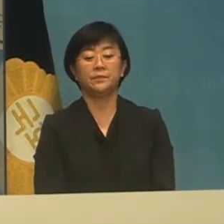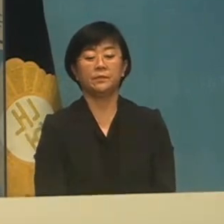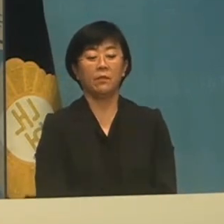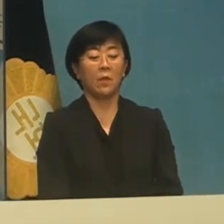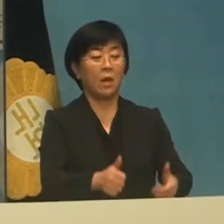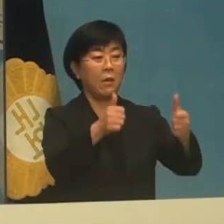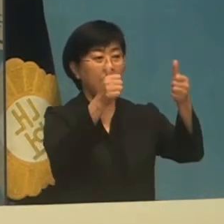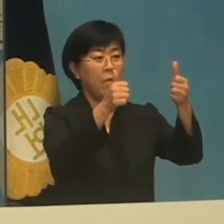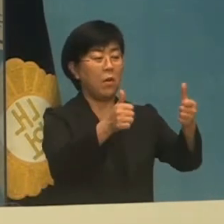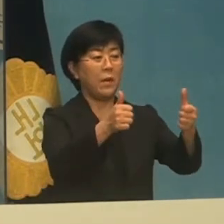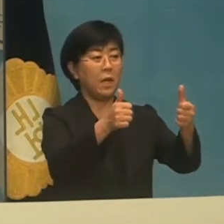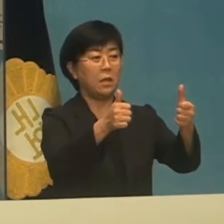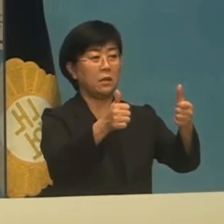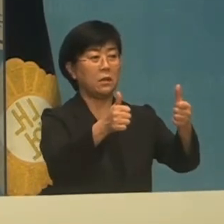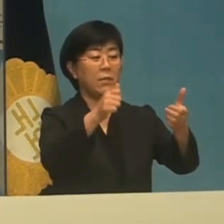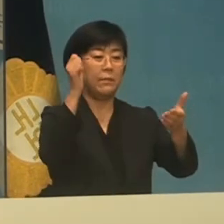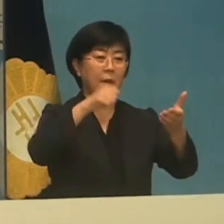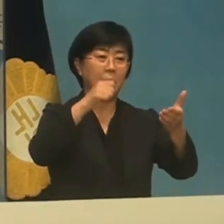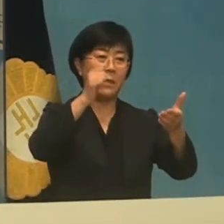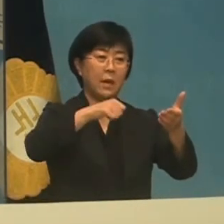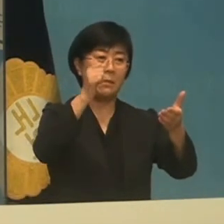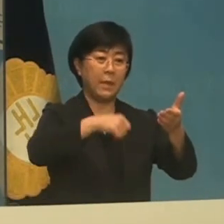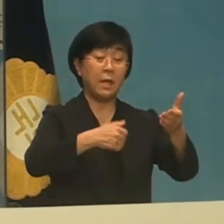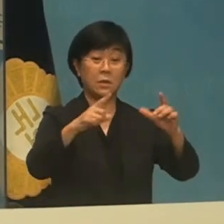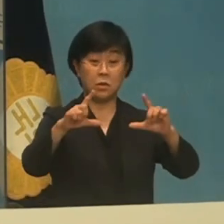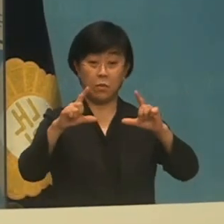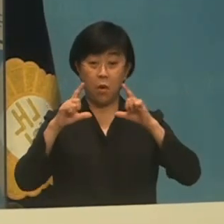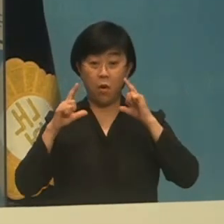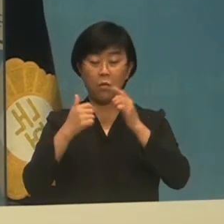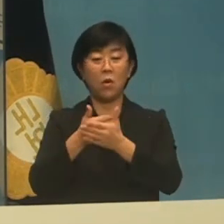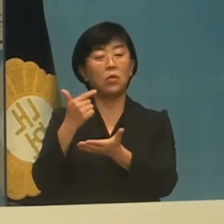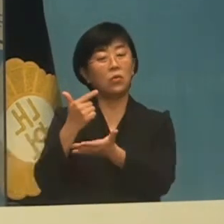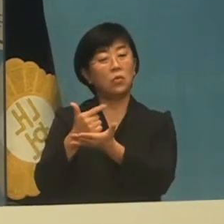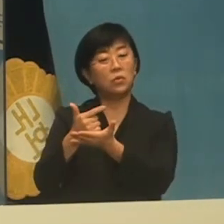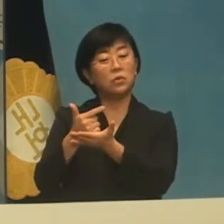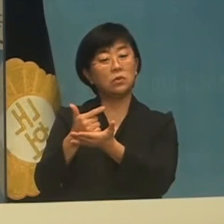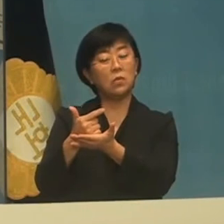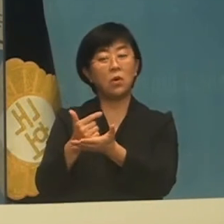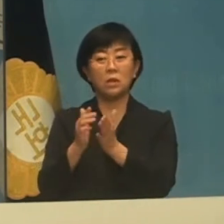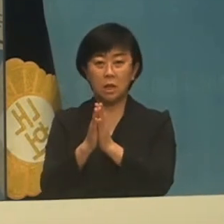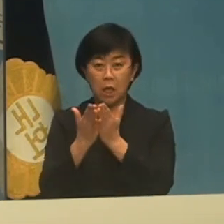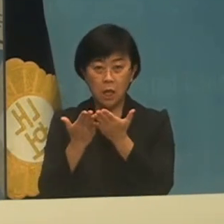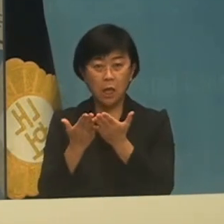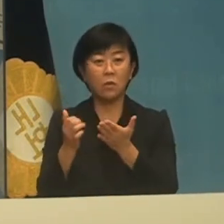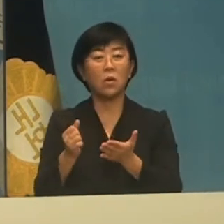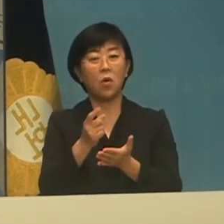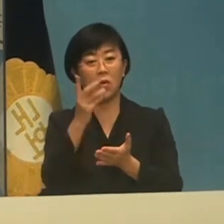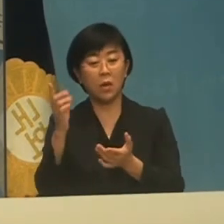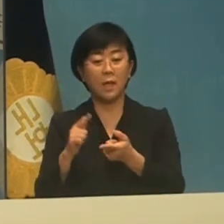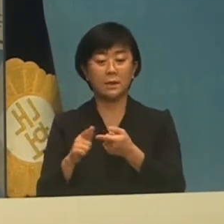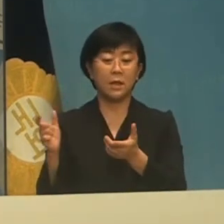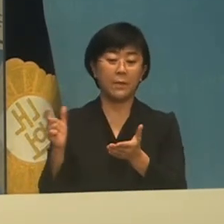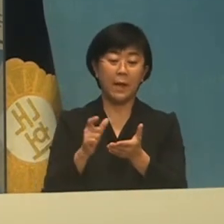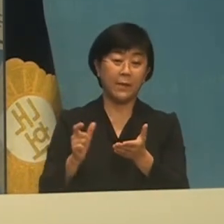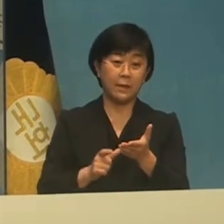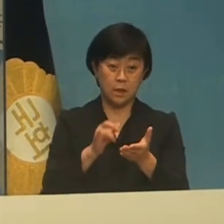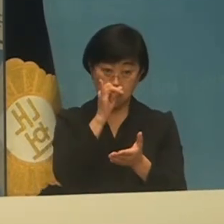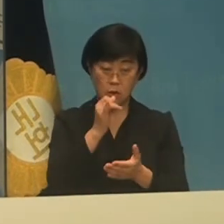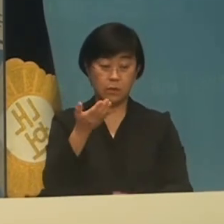소송에서 공개하도록 판결이 난 정보도, 논문과 서적에 이미 공개된 클린룸의 대략적인